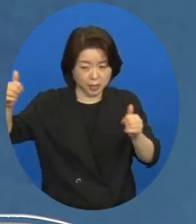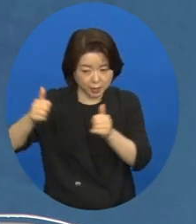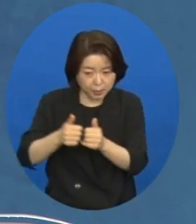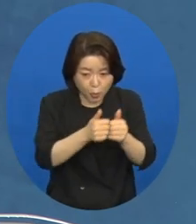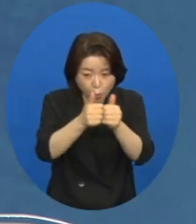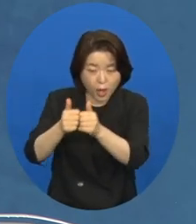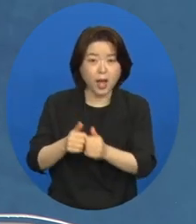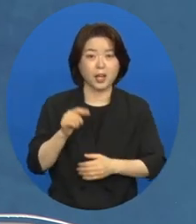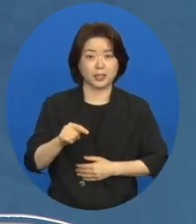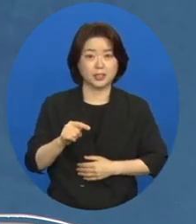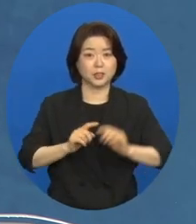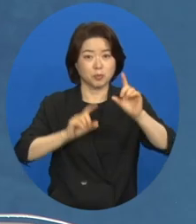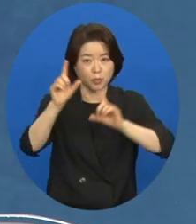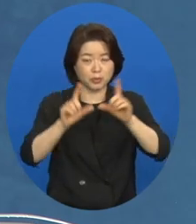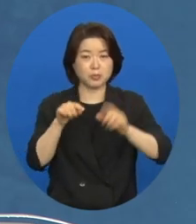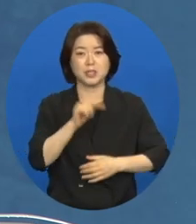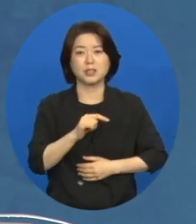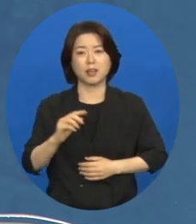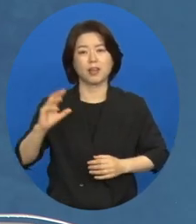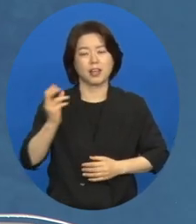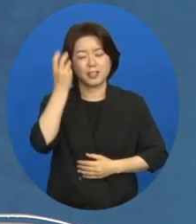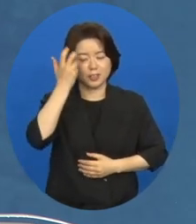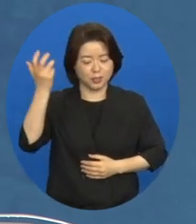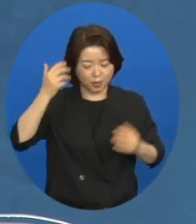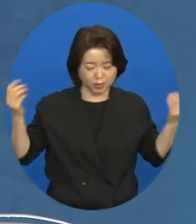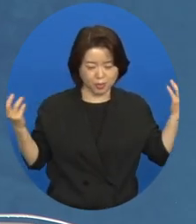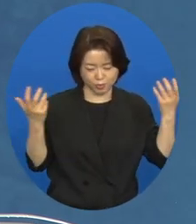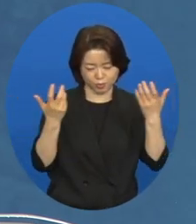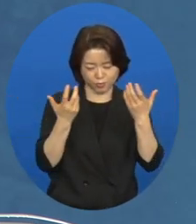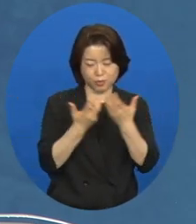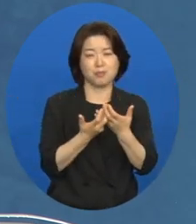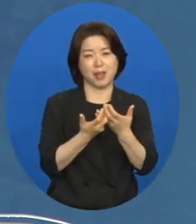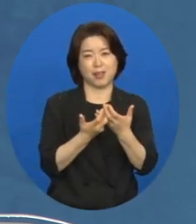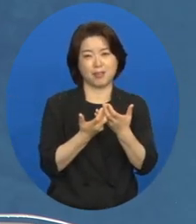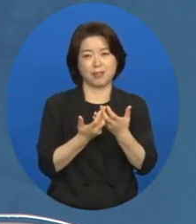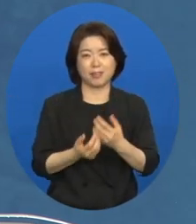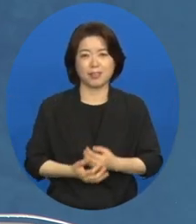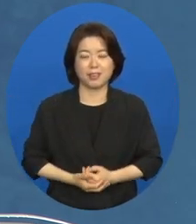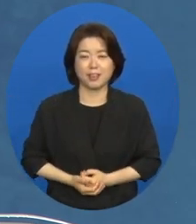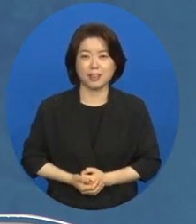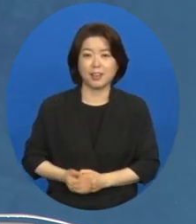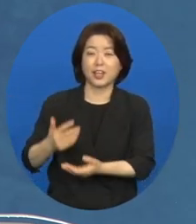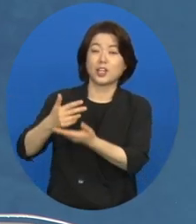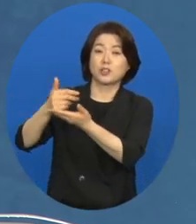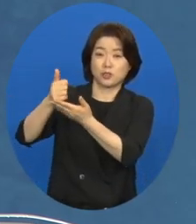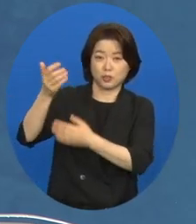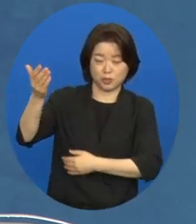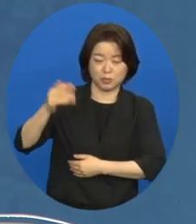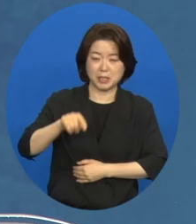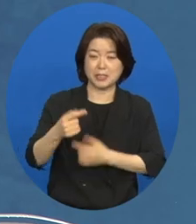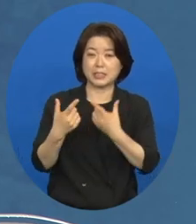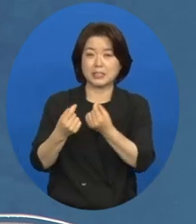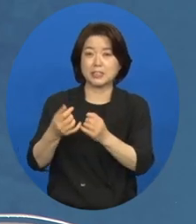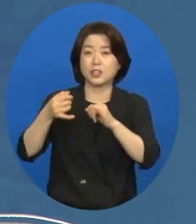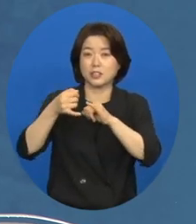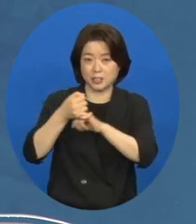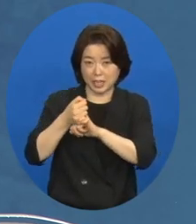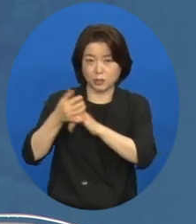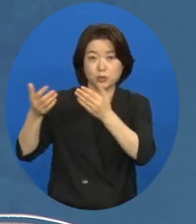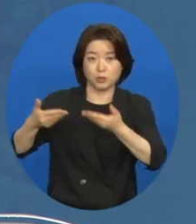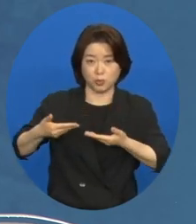상태, 그게 바로 성령 충만이에요. 성령 충만. 주님은 그런 자와 언약을